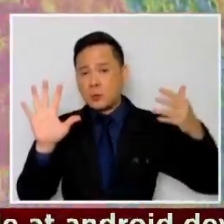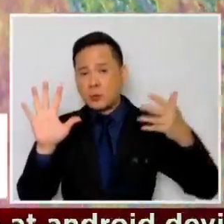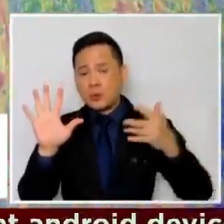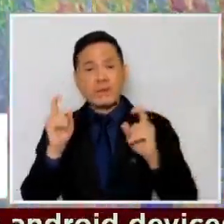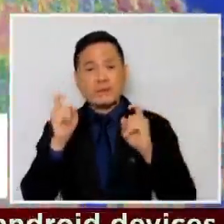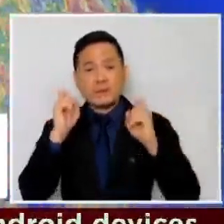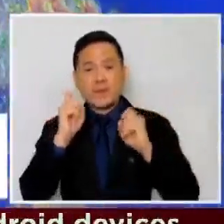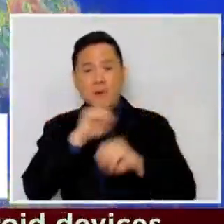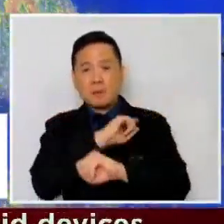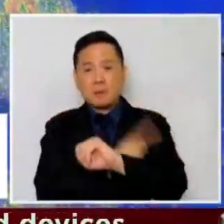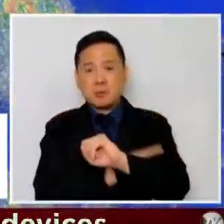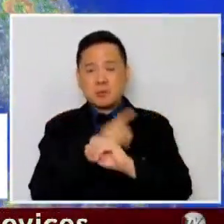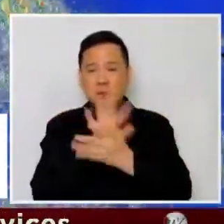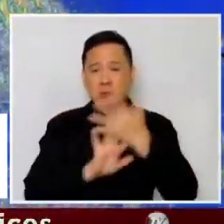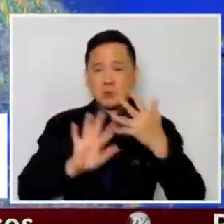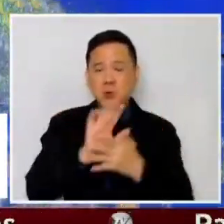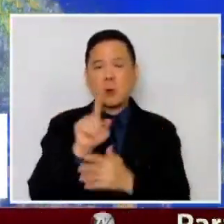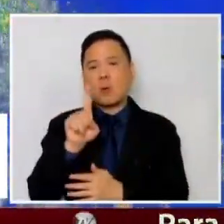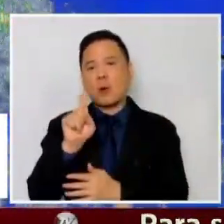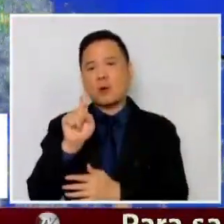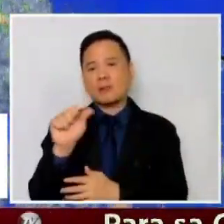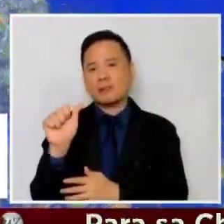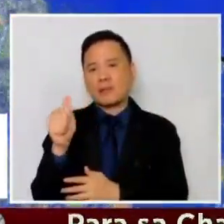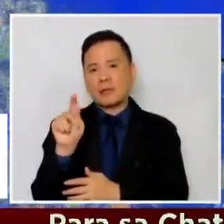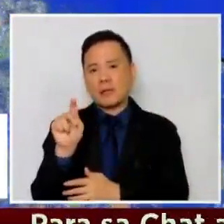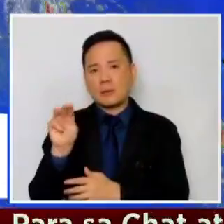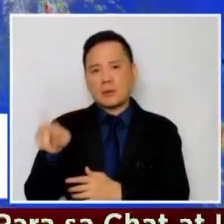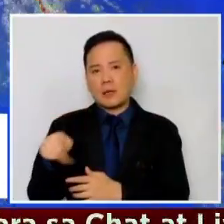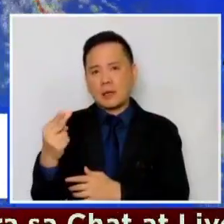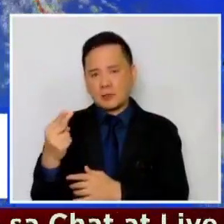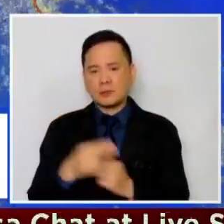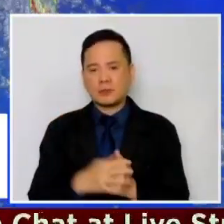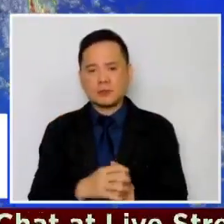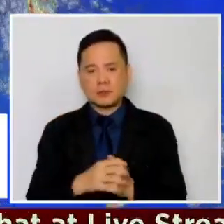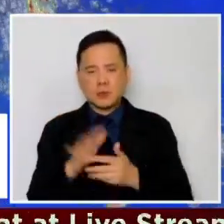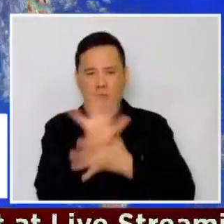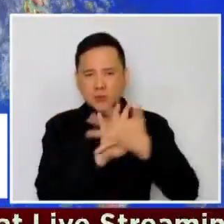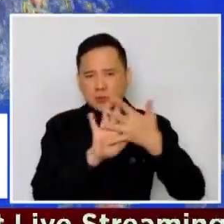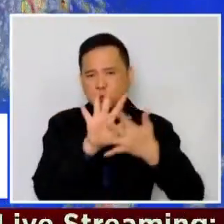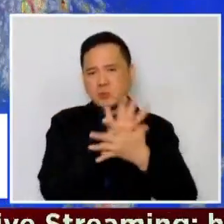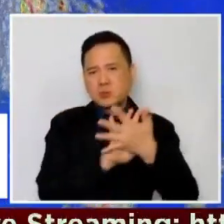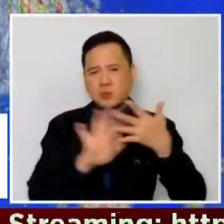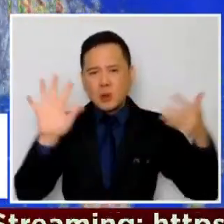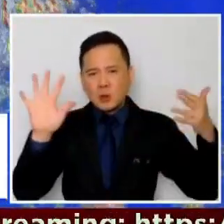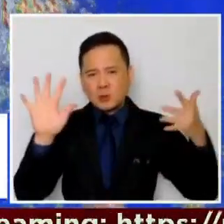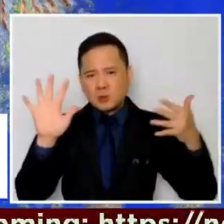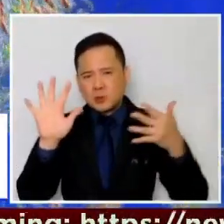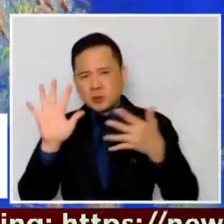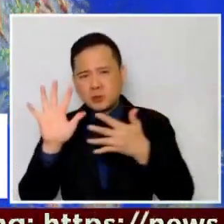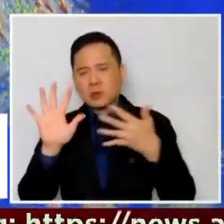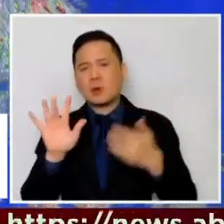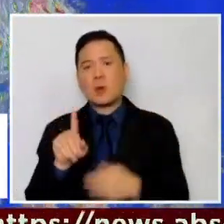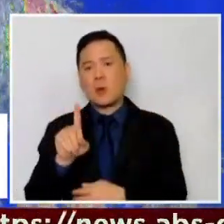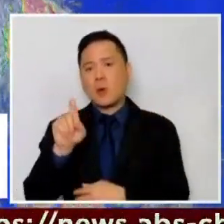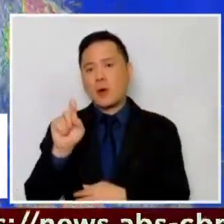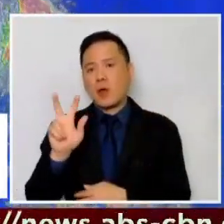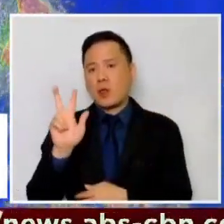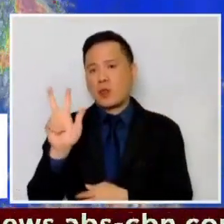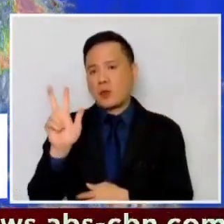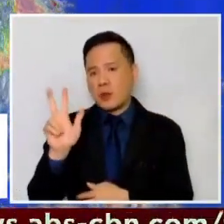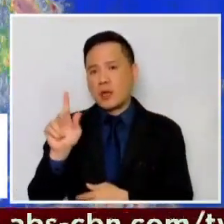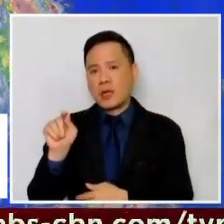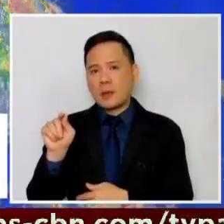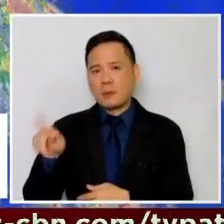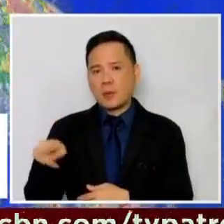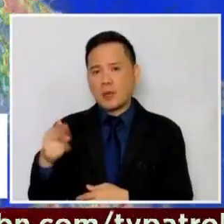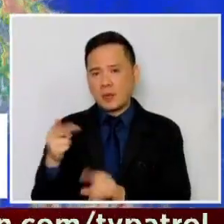110 kilometers per hour malapit sa gitna at pagbugso na umabot sa 135 kilometers per hour.